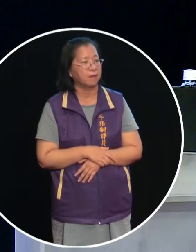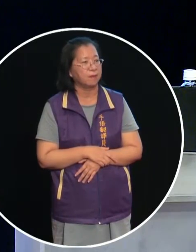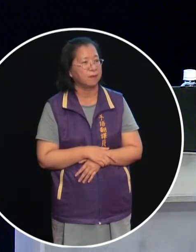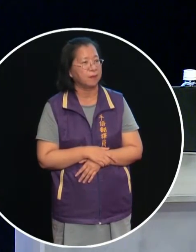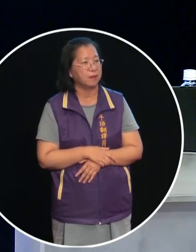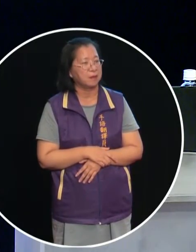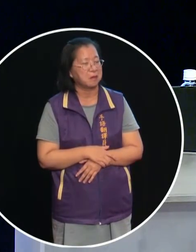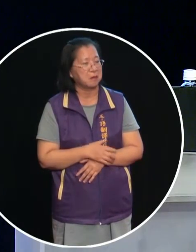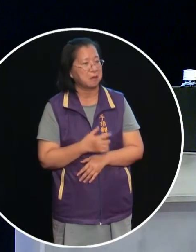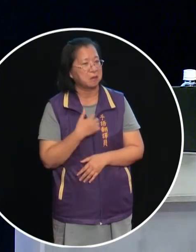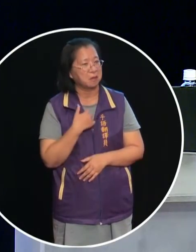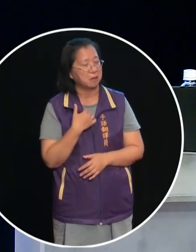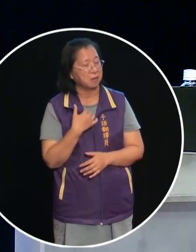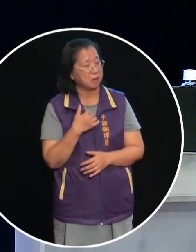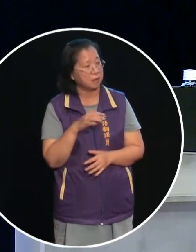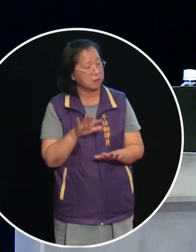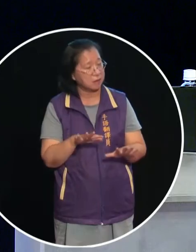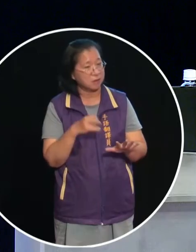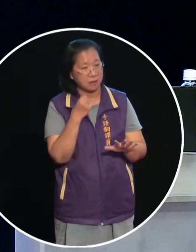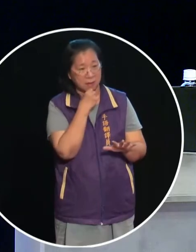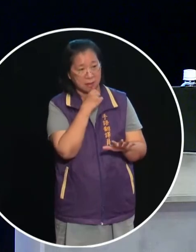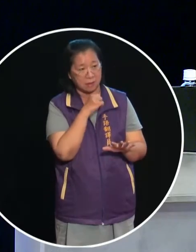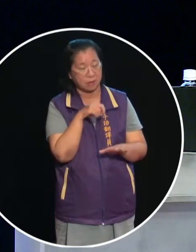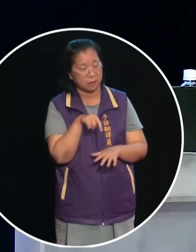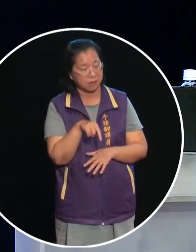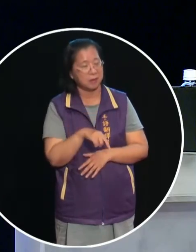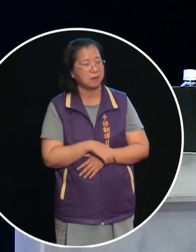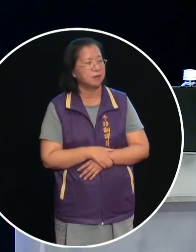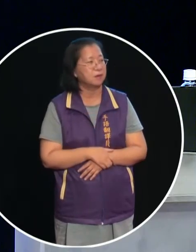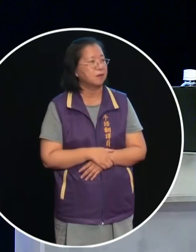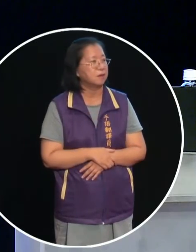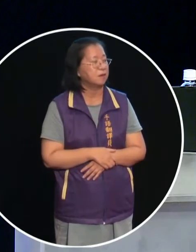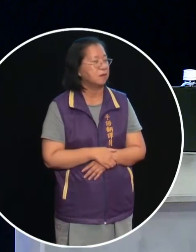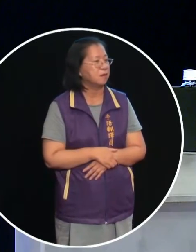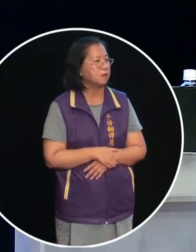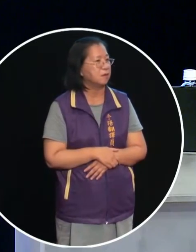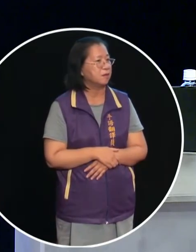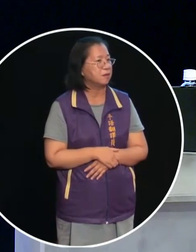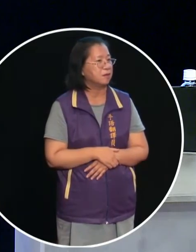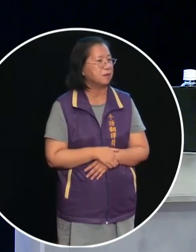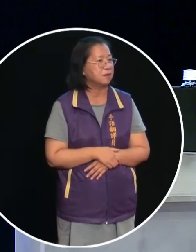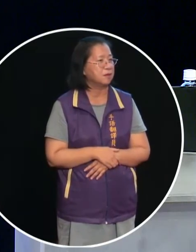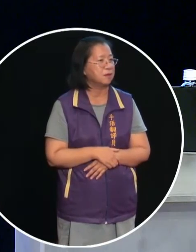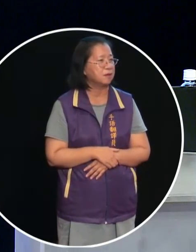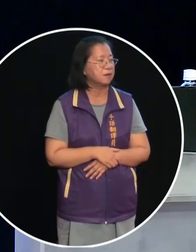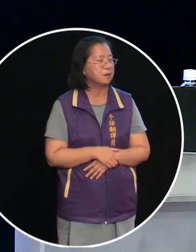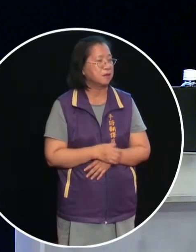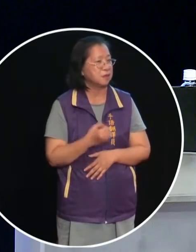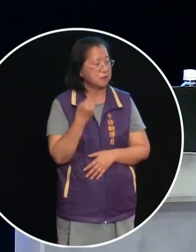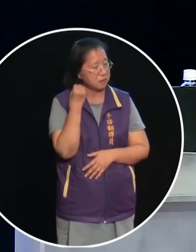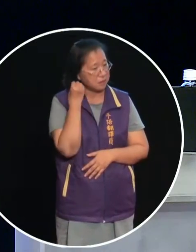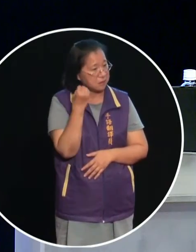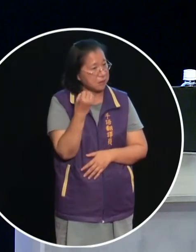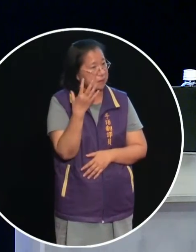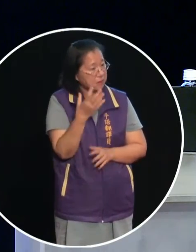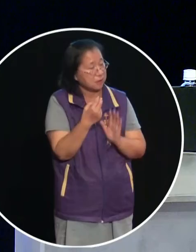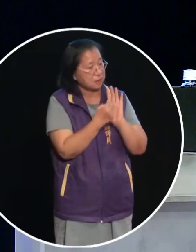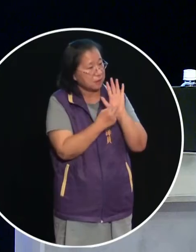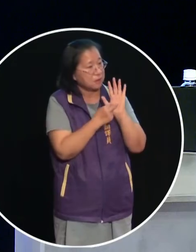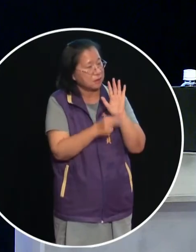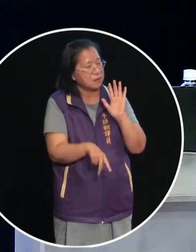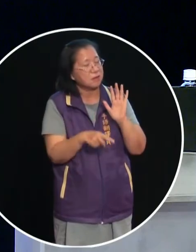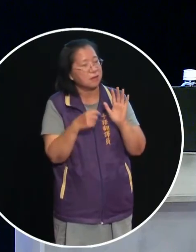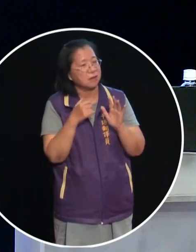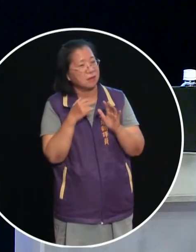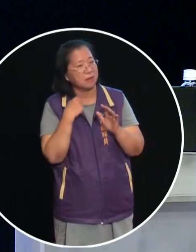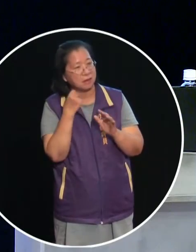击。我觉得这一点是台湾已经这个说这个，如果北京的说法来说，是台湾有一个言论的